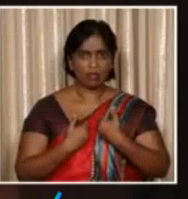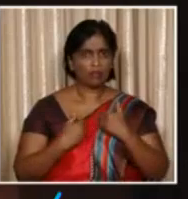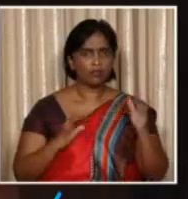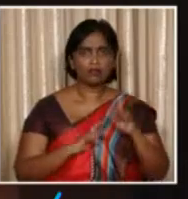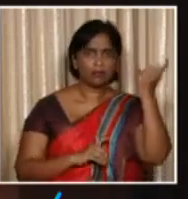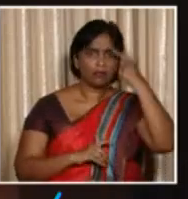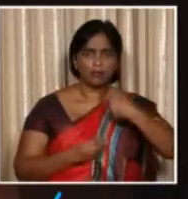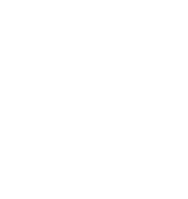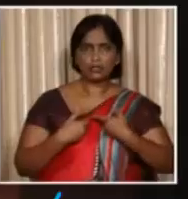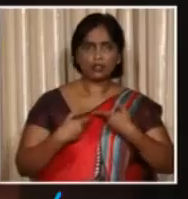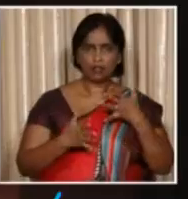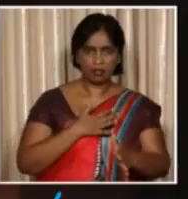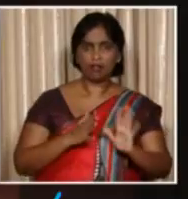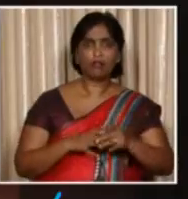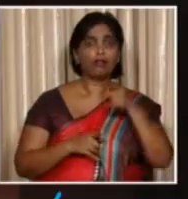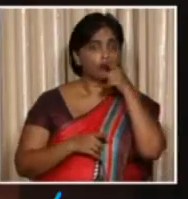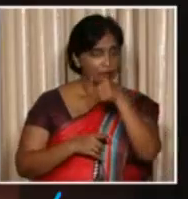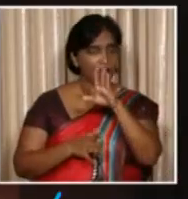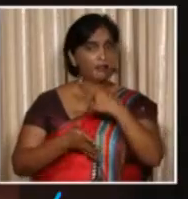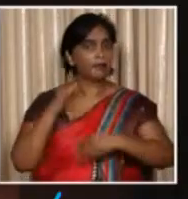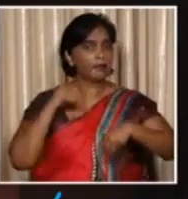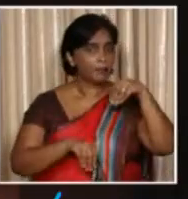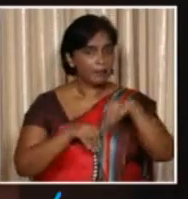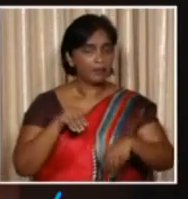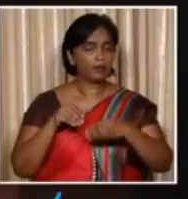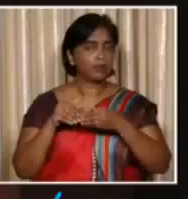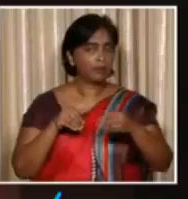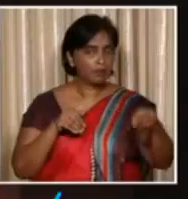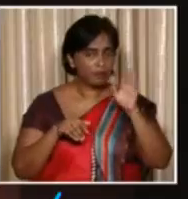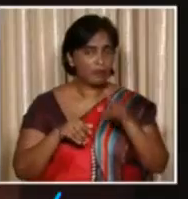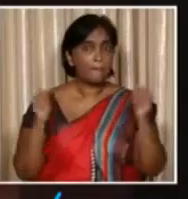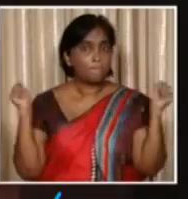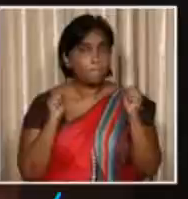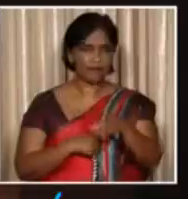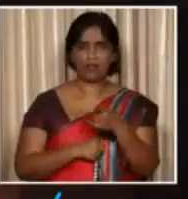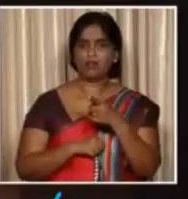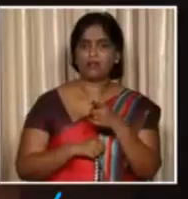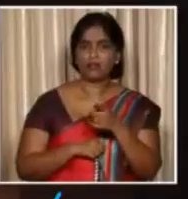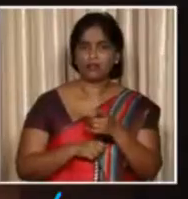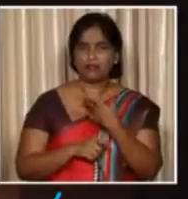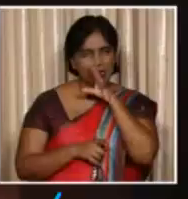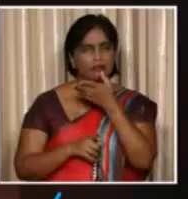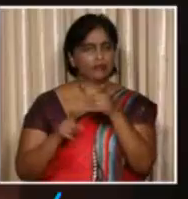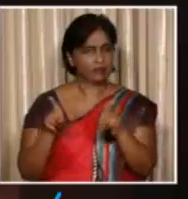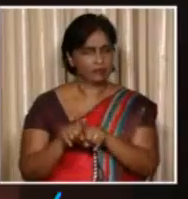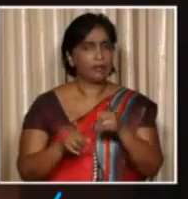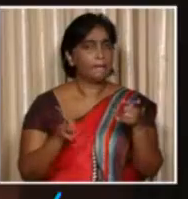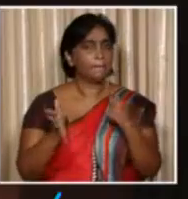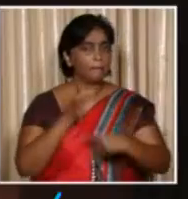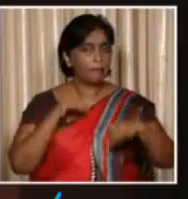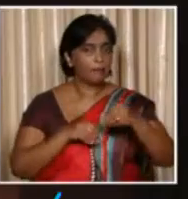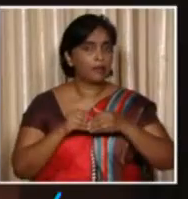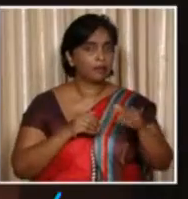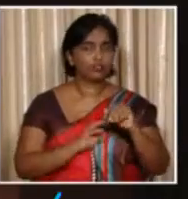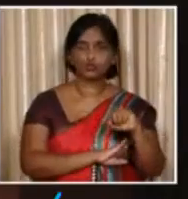මේ වැටුප් අහිමි වෙලා තිබෙන්නේ ඔබතුමන්ලා මැතිවරණයක් පවත්වන්නට තියෙන බියගුණකම නිසා නිවටකම නිසා මැතිවරණයකට